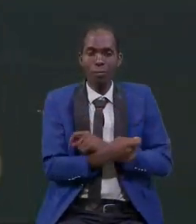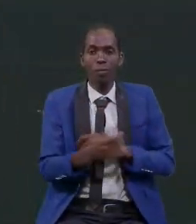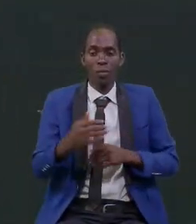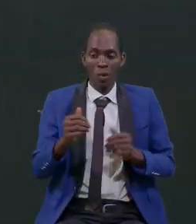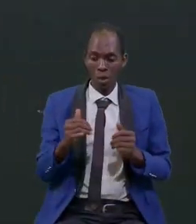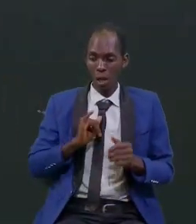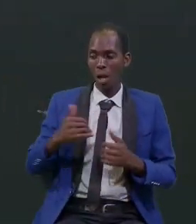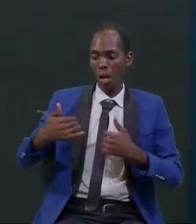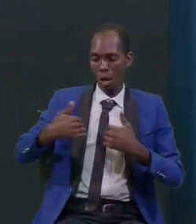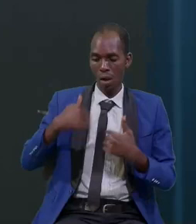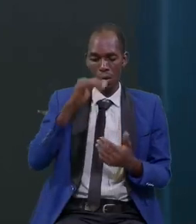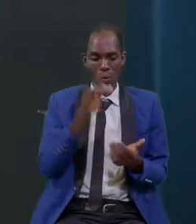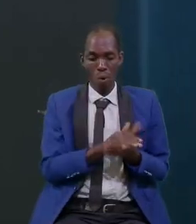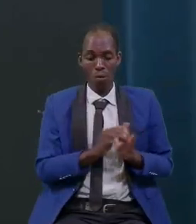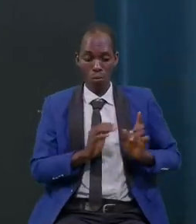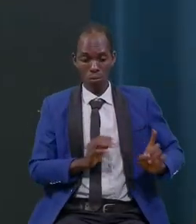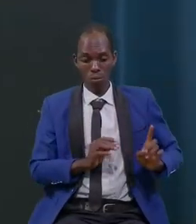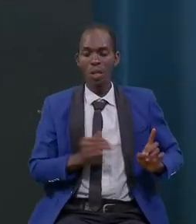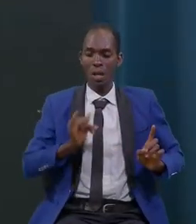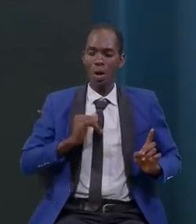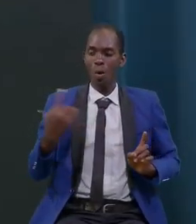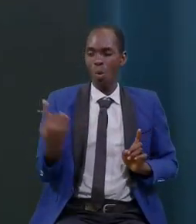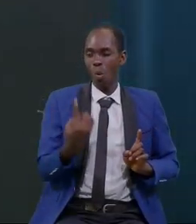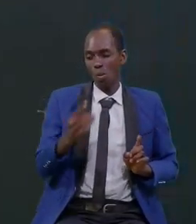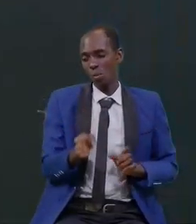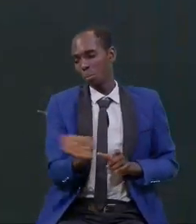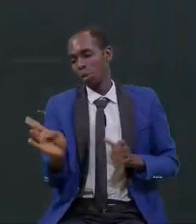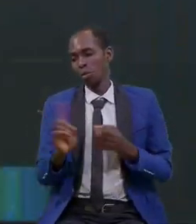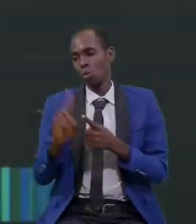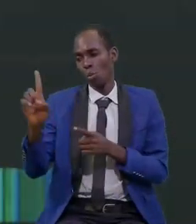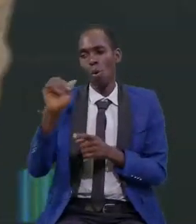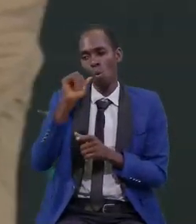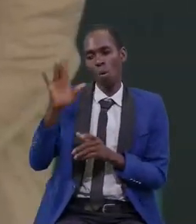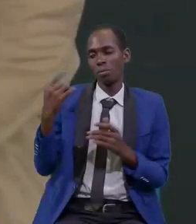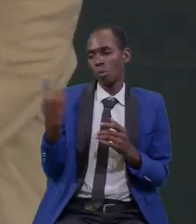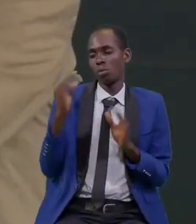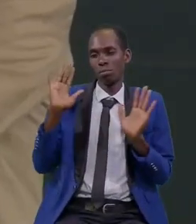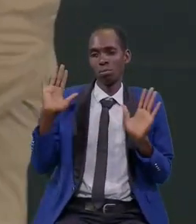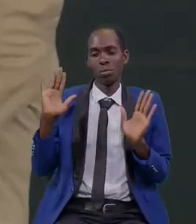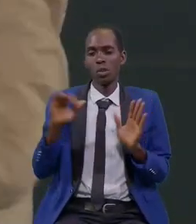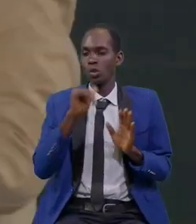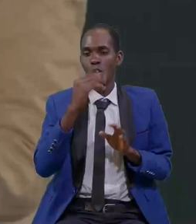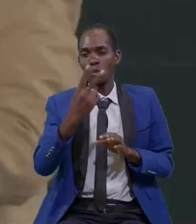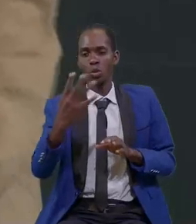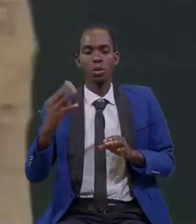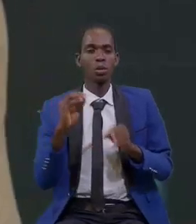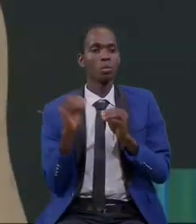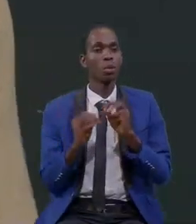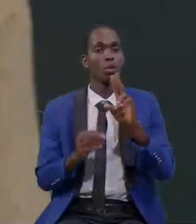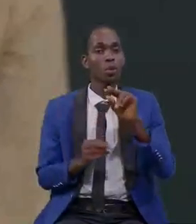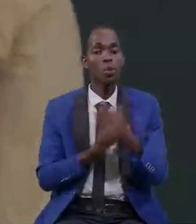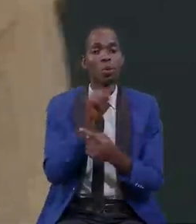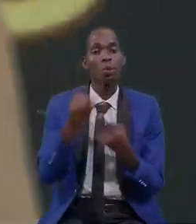part la femme, il a une seule odeur. Ça, ce n'est pas quelqu'un né de nouveau. Quand tu es né de nouveau, tu es